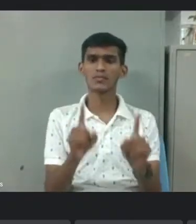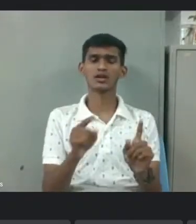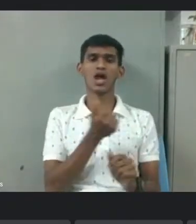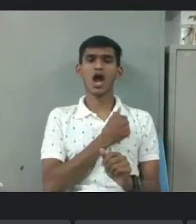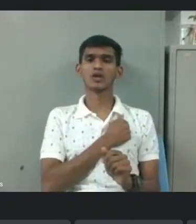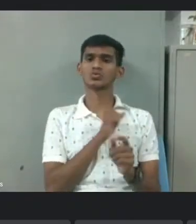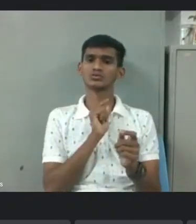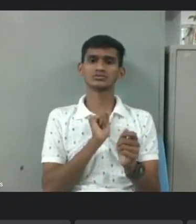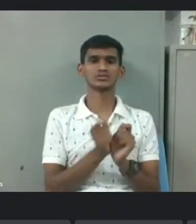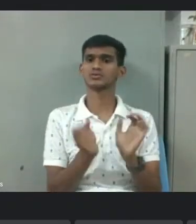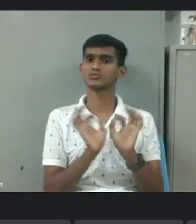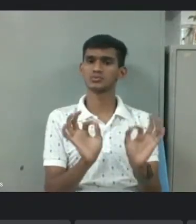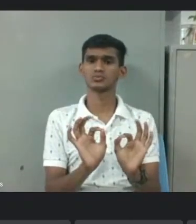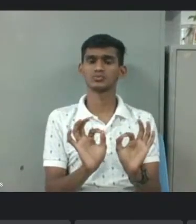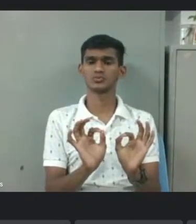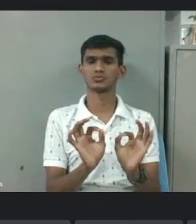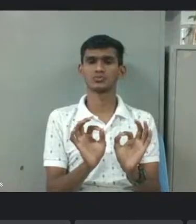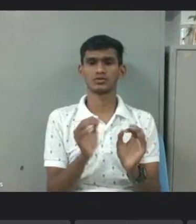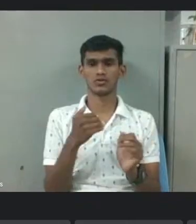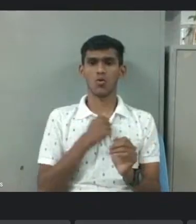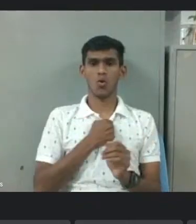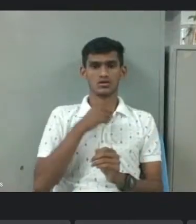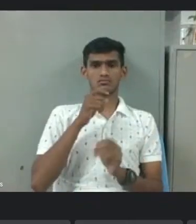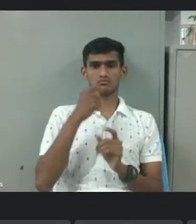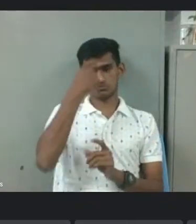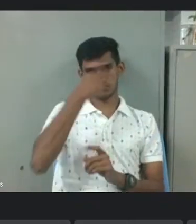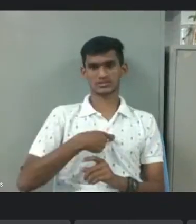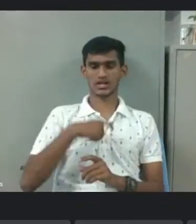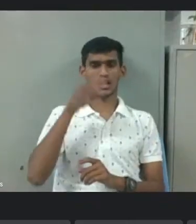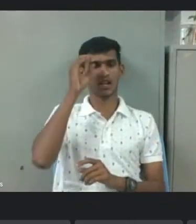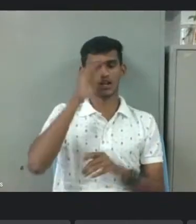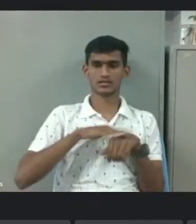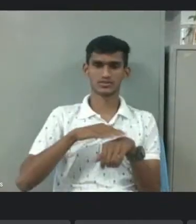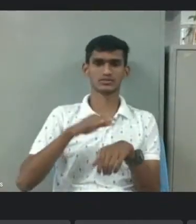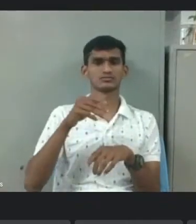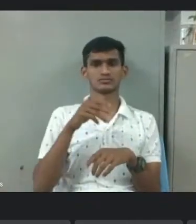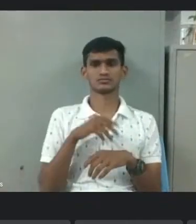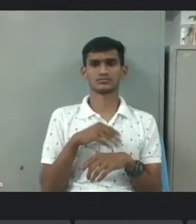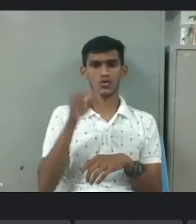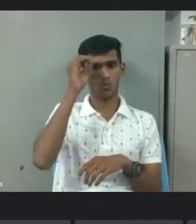കൊണ്ടാവാം. ഇതാണ് എന്റെ പേഴ്സണൽ അഭിപ്രായമാണ് ഇത്.